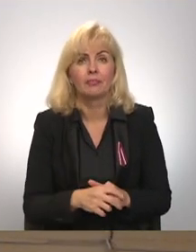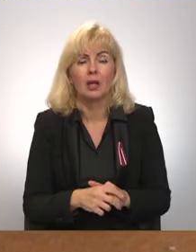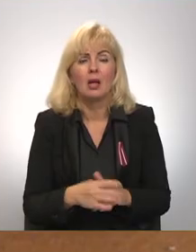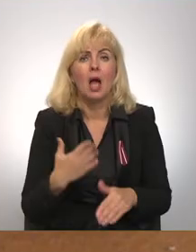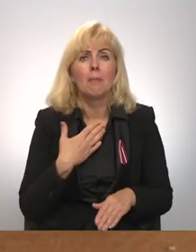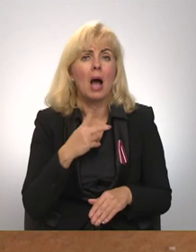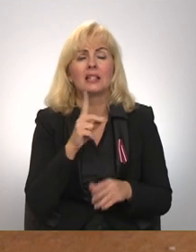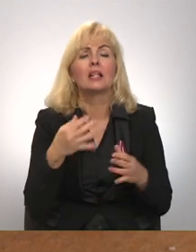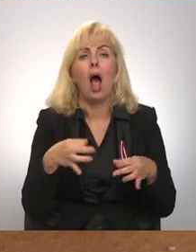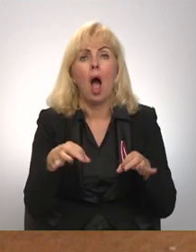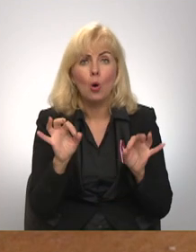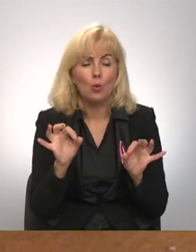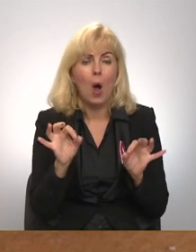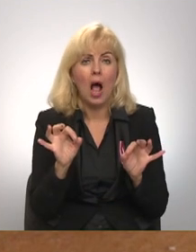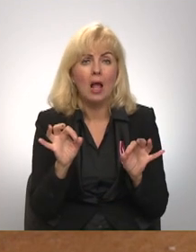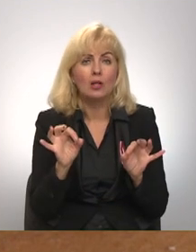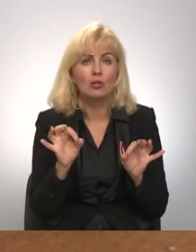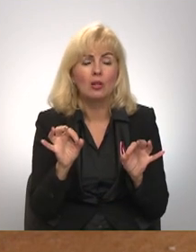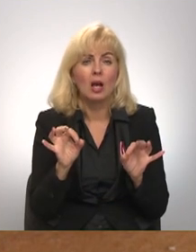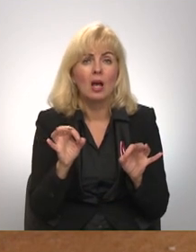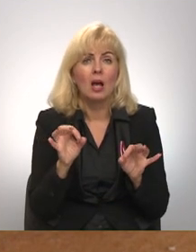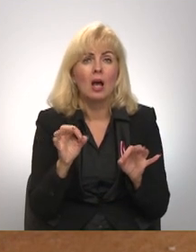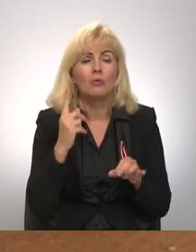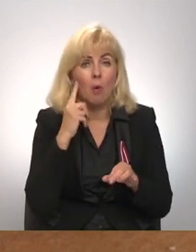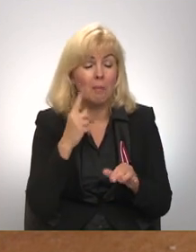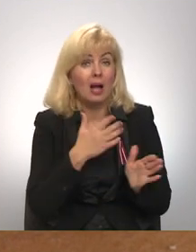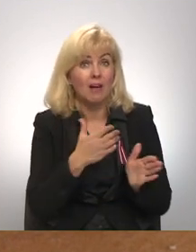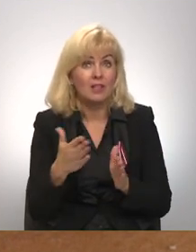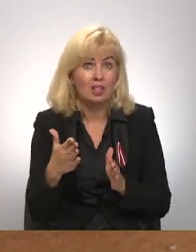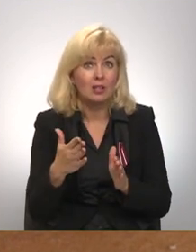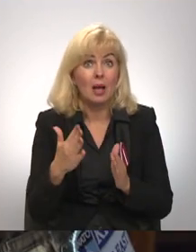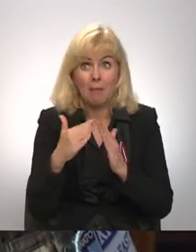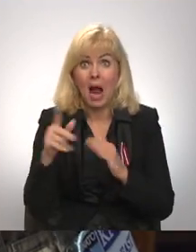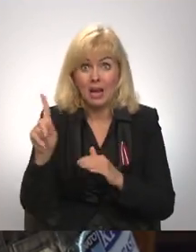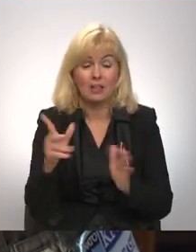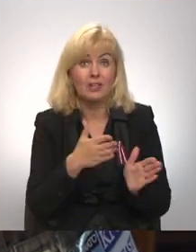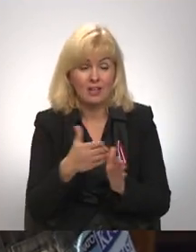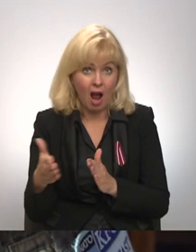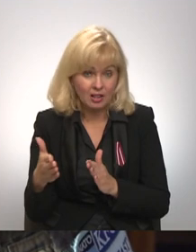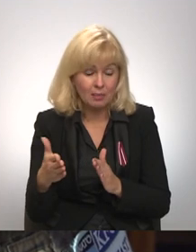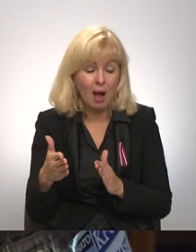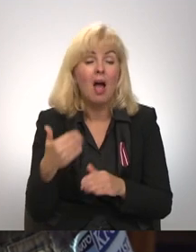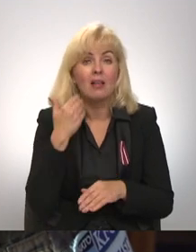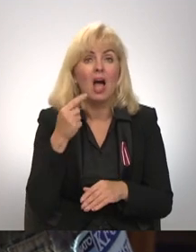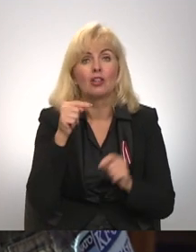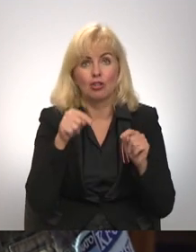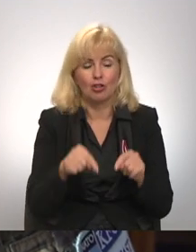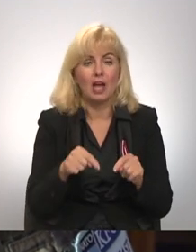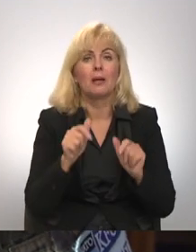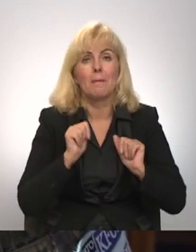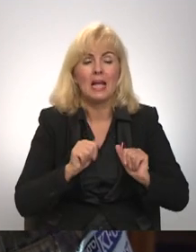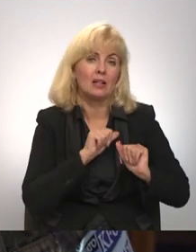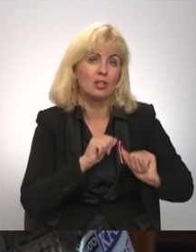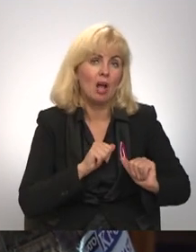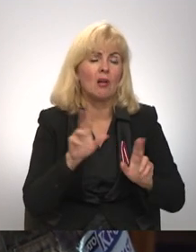Manuprāt, viss aktuālākais ir tas, lai mājās viss ir kārtībā. Jo, ja tev mājās viss ir kārtībā, tad arī šeit tev ir mierīga sirds.